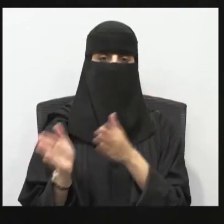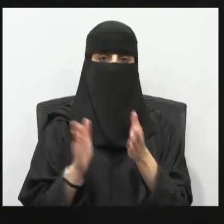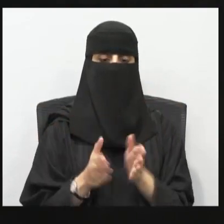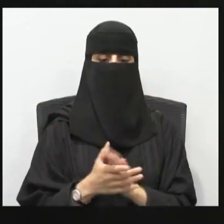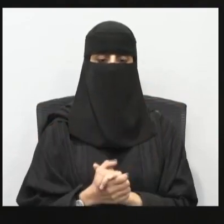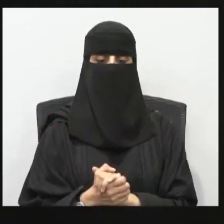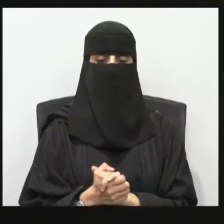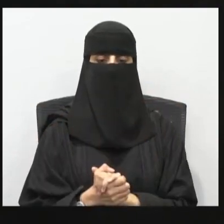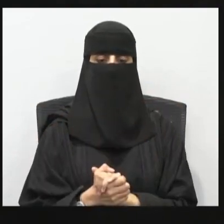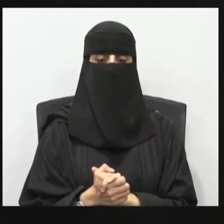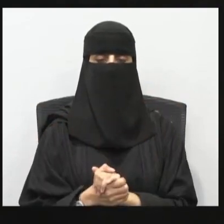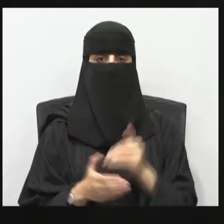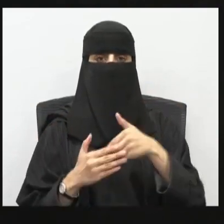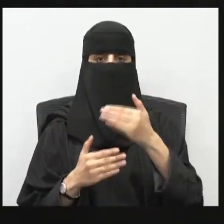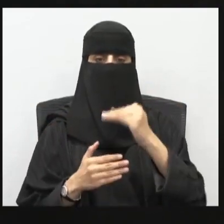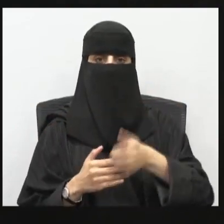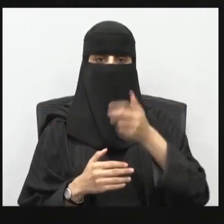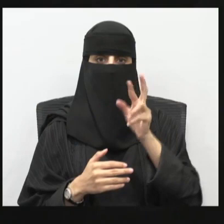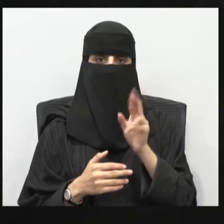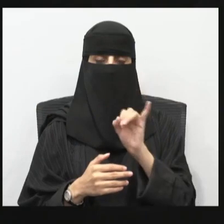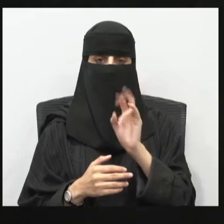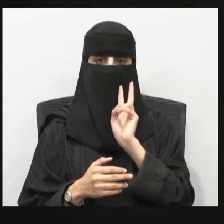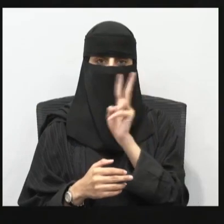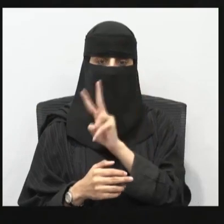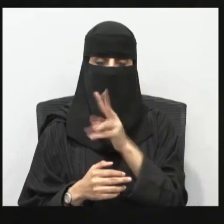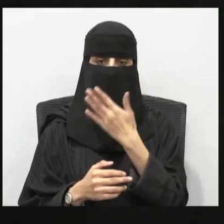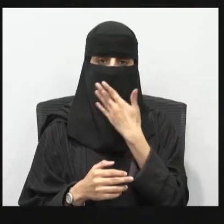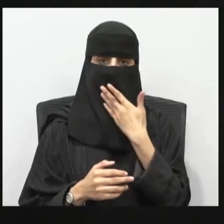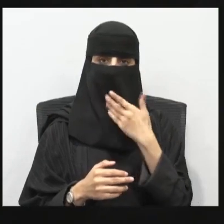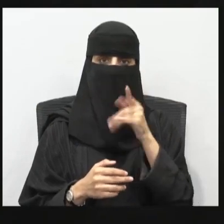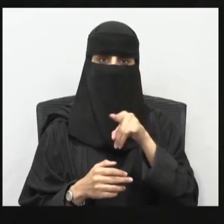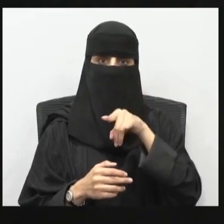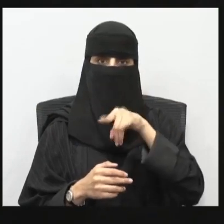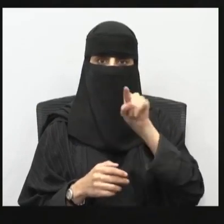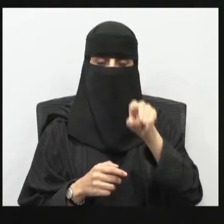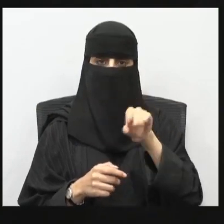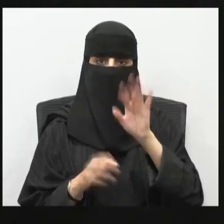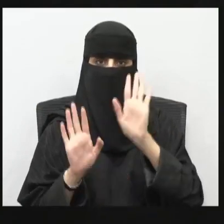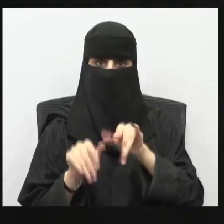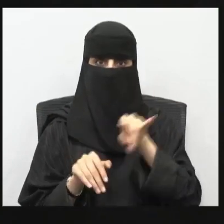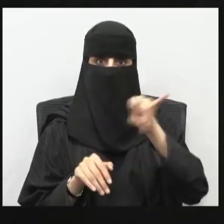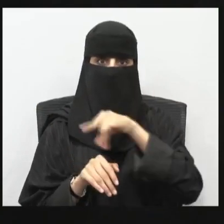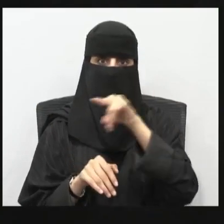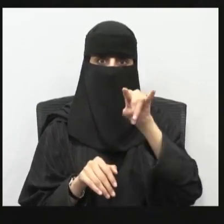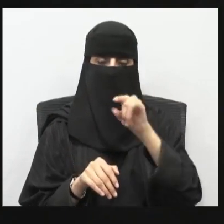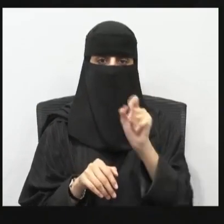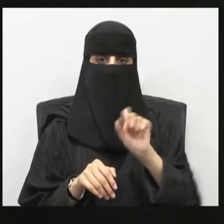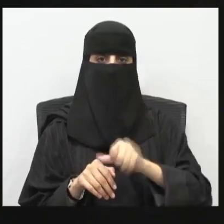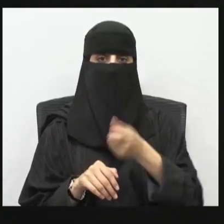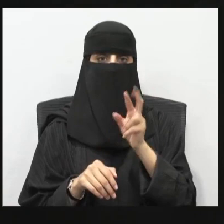بعدها راها حازم وتعجب وقال هل هذه الطائره تطير بماذا رد